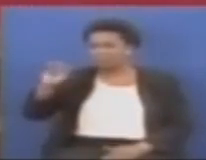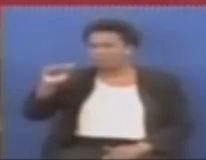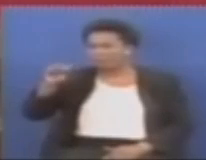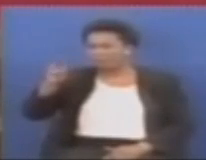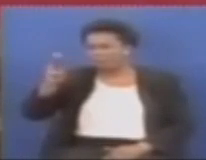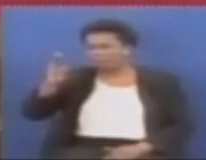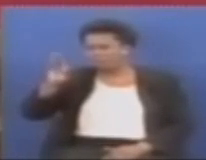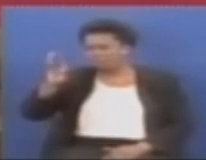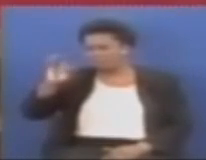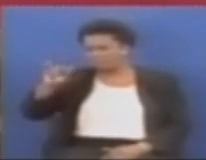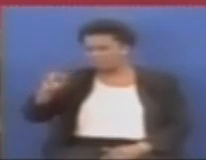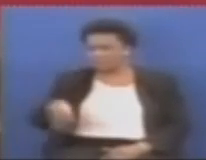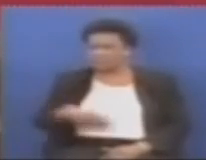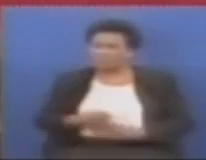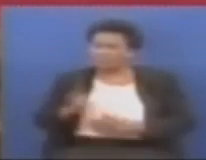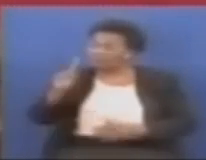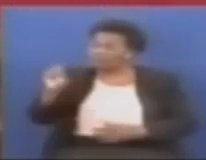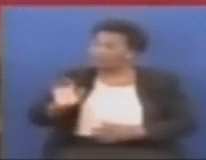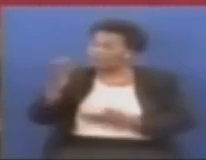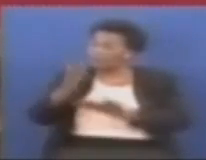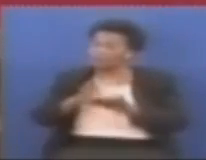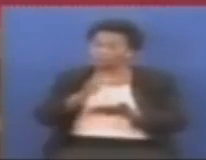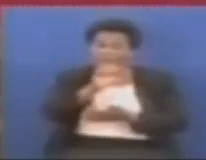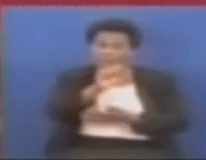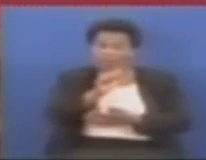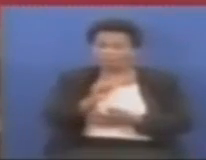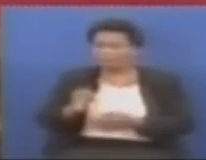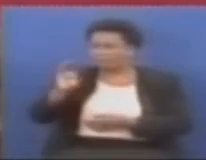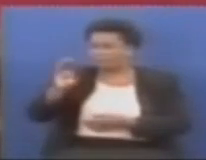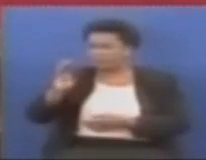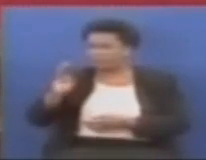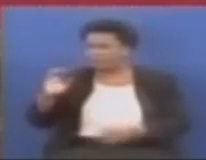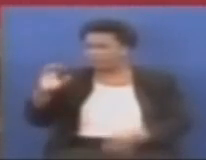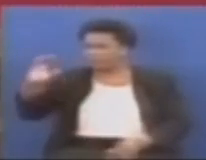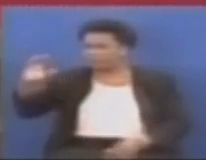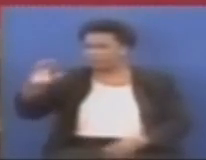ambayo yameonekana nyavu zile ziko kinyume cha sheria,